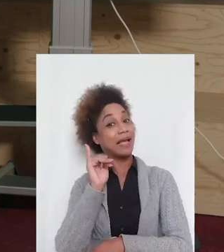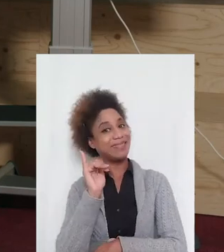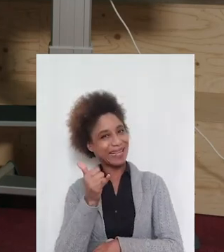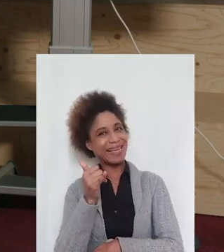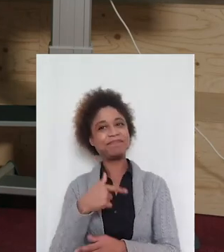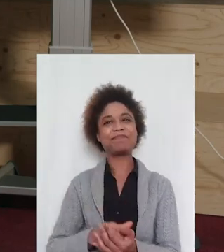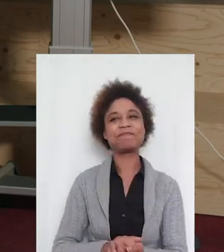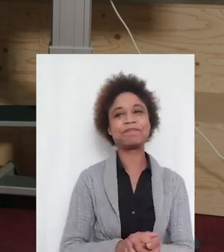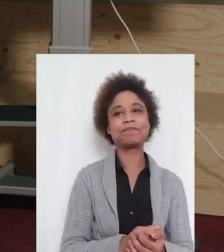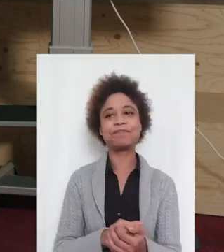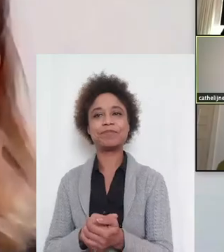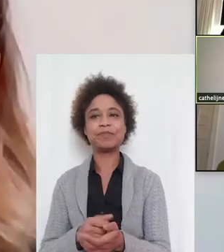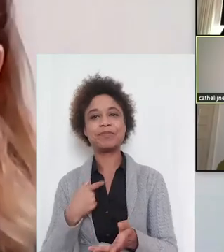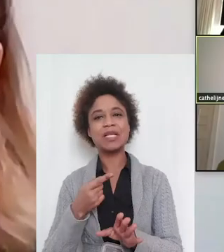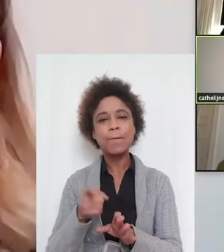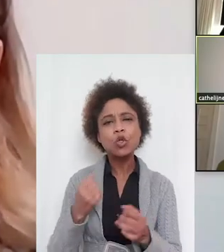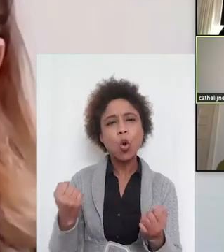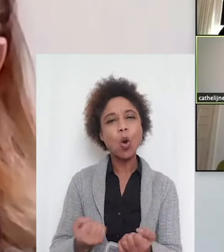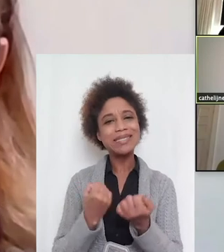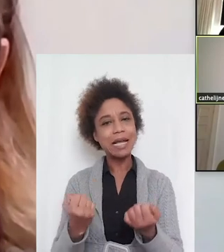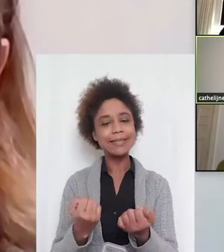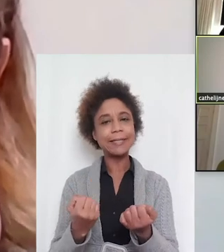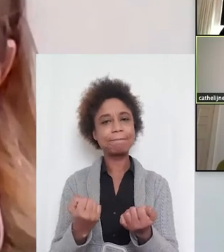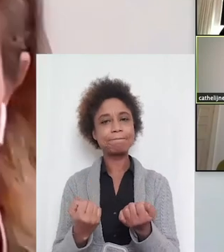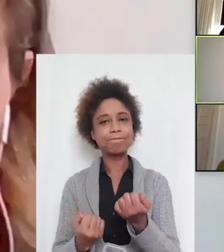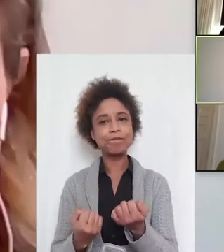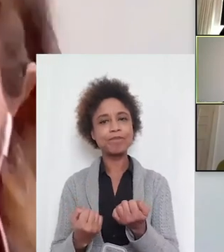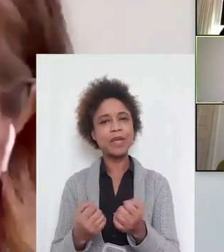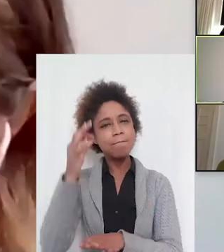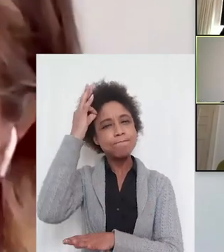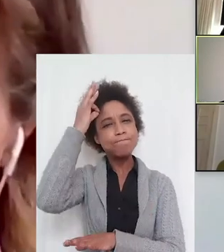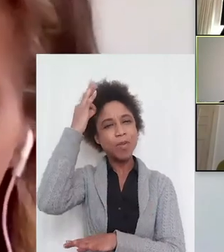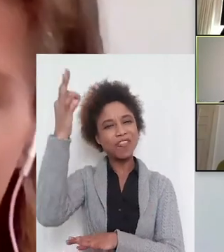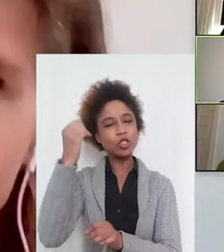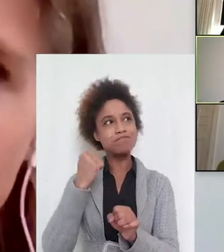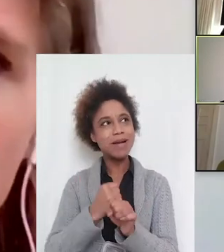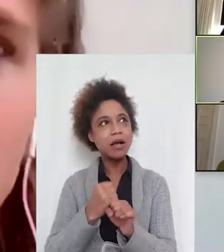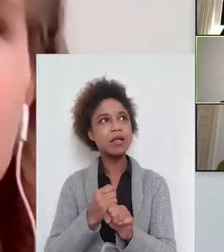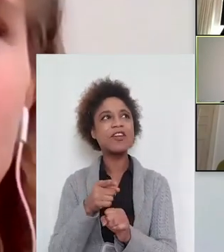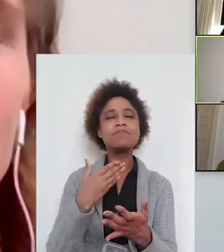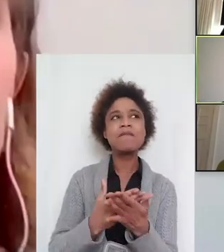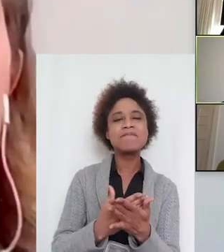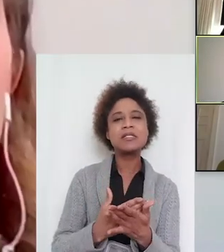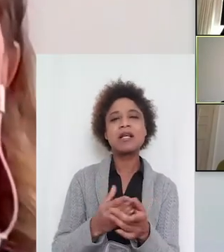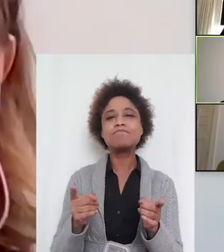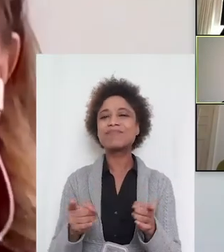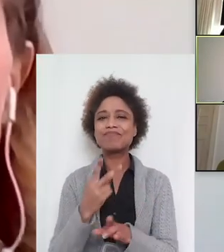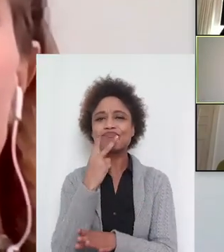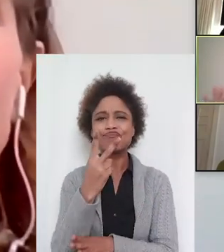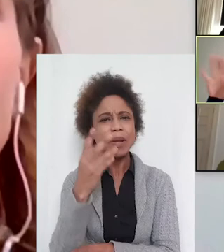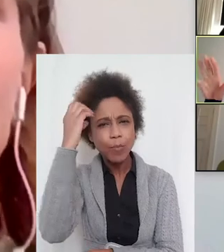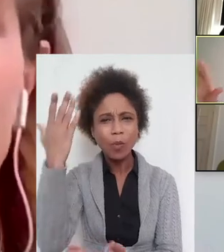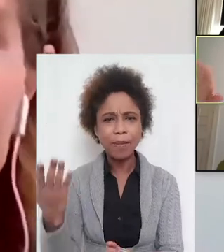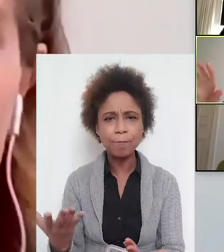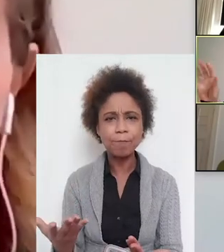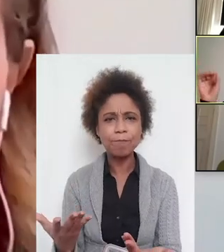Ik zeg altijd dat je moet eigenlijk je organisatie bewust maken van het feit dat een beperking, dat wordt niet meer gezien als een probleem